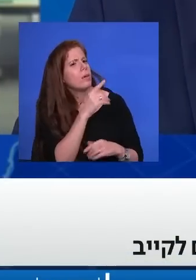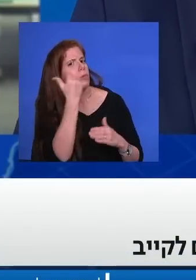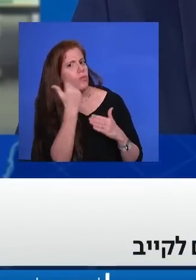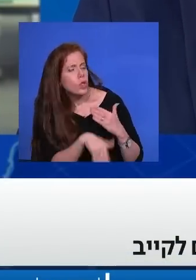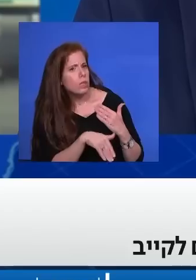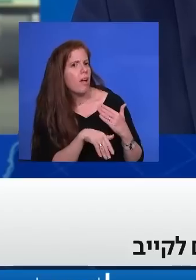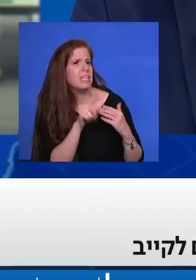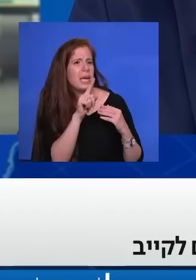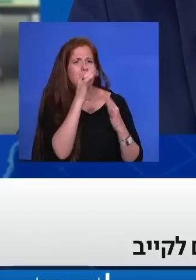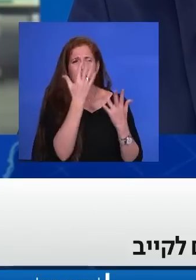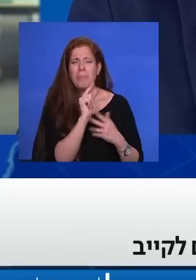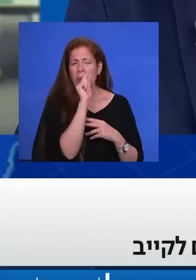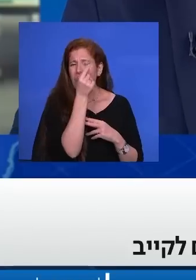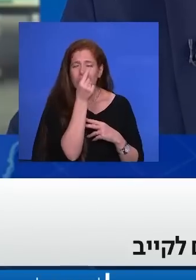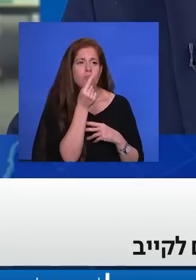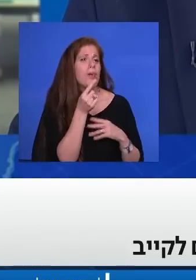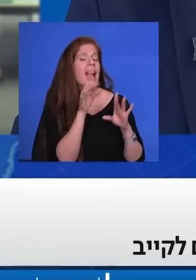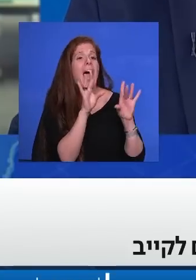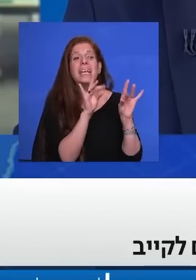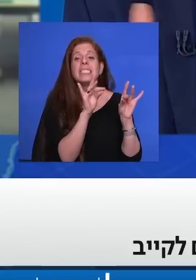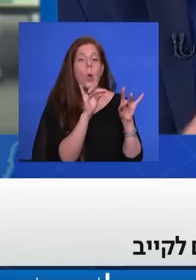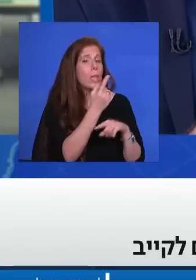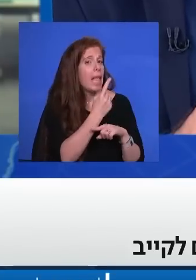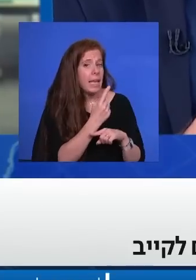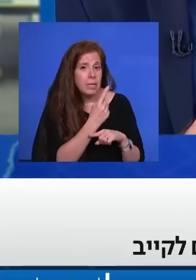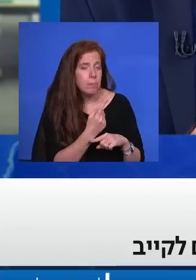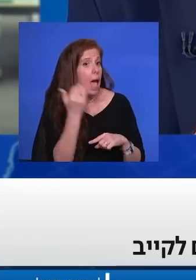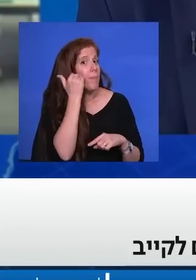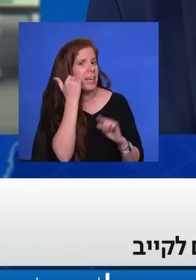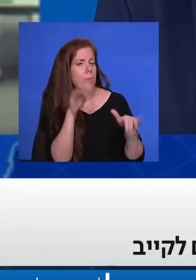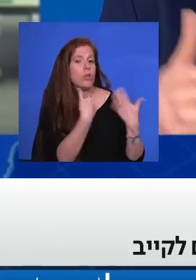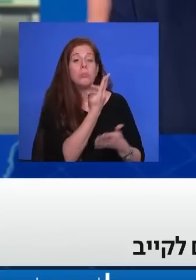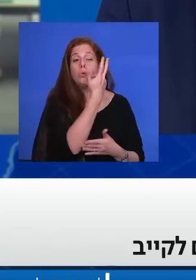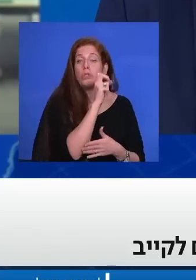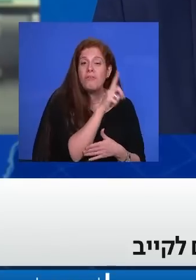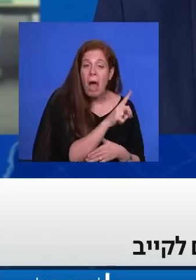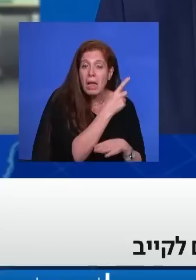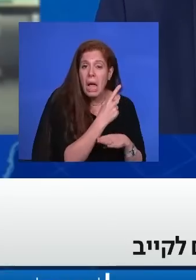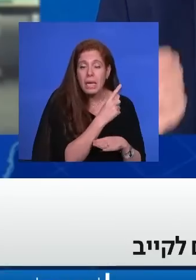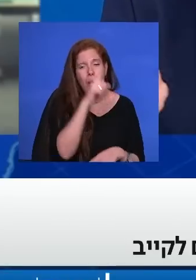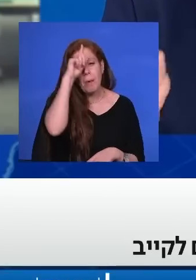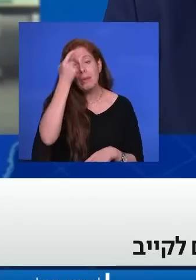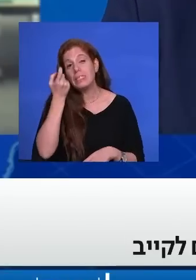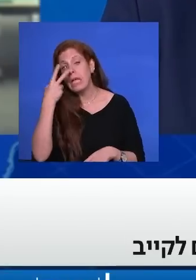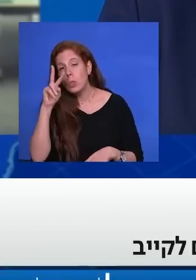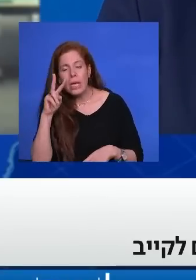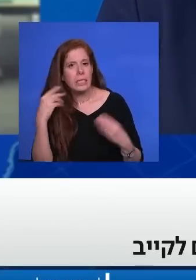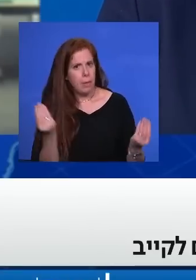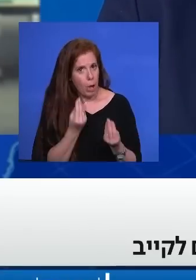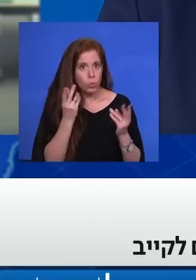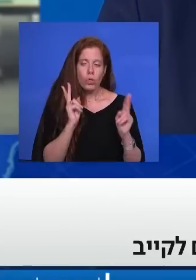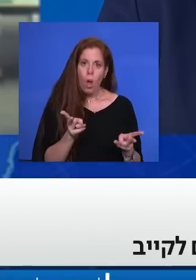מספר זעום של עשרות טנקים. האמריקנים נותנים 31 טנקים, הגרמנים קצת יותר. זה משהו שיכול